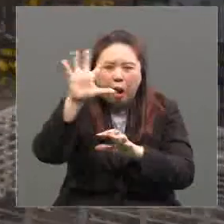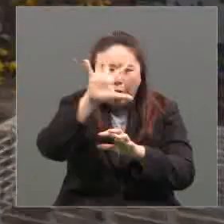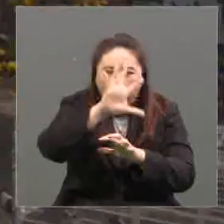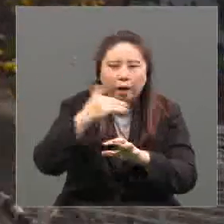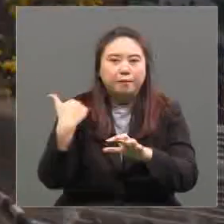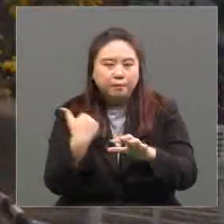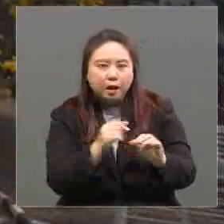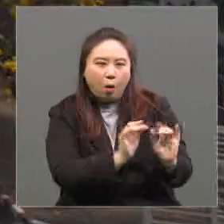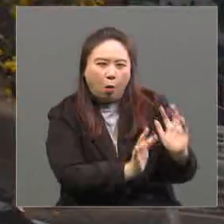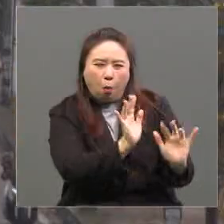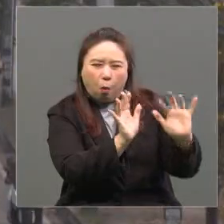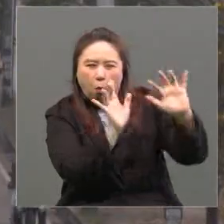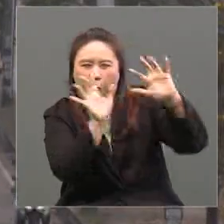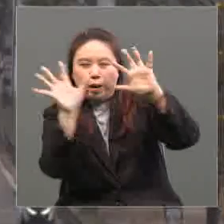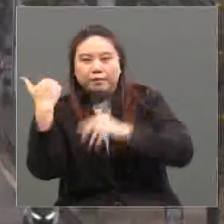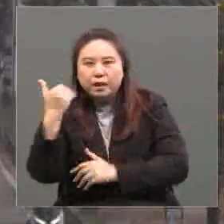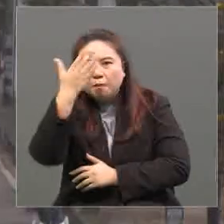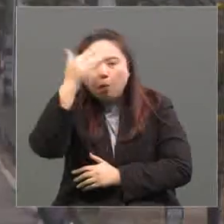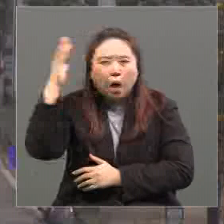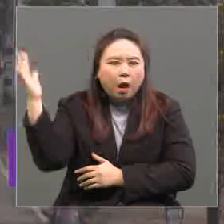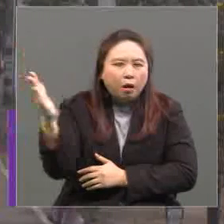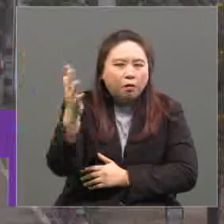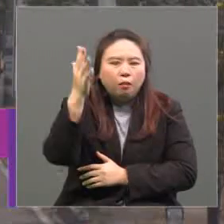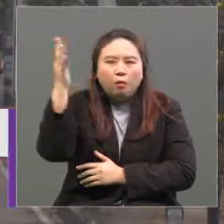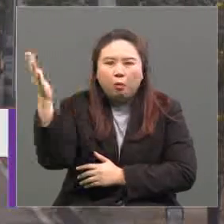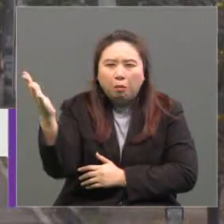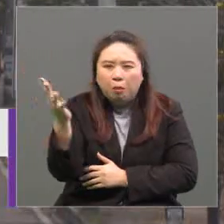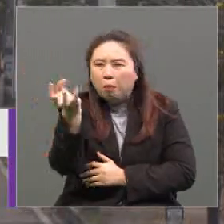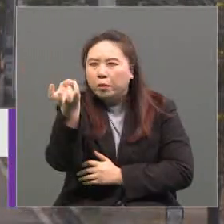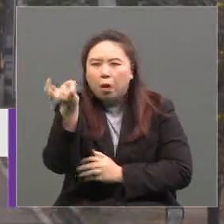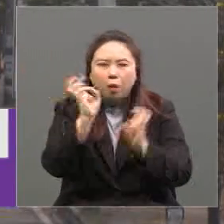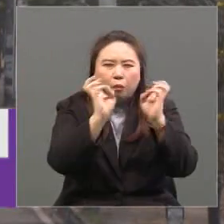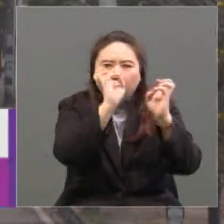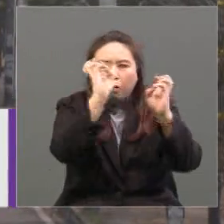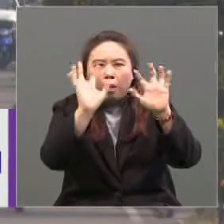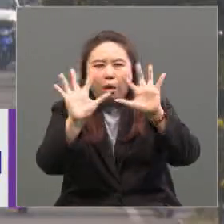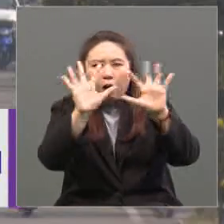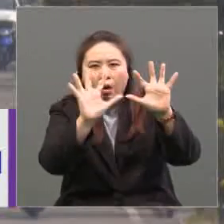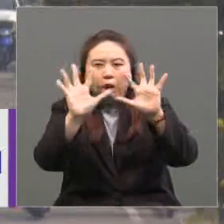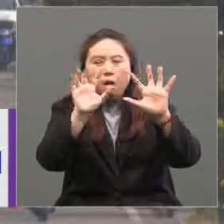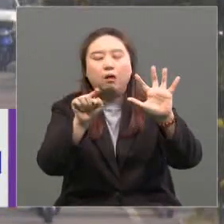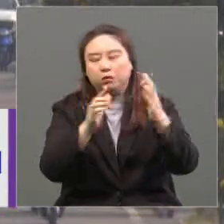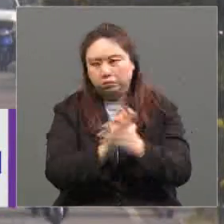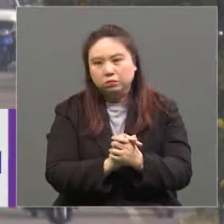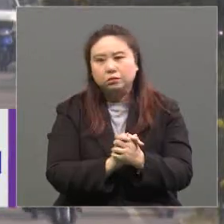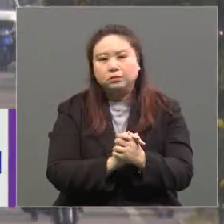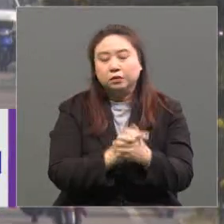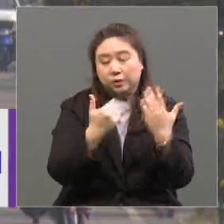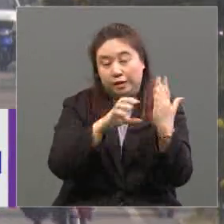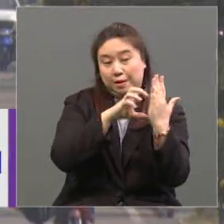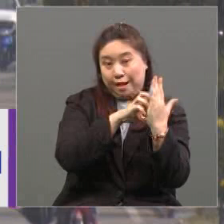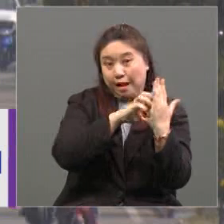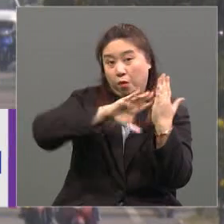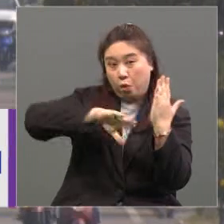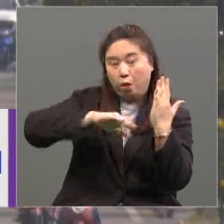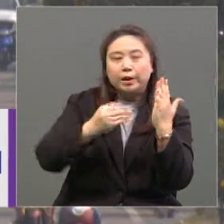ที่พัดปกคลุมมีกำลังอ่อนส่วนภาคกลางตอนล่างและภาคตะวันออกจะมีแนวโน้มการสะสมฝุ่นละอองและหมอกควันอยู่ในเกณฑ์เล็ก